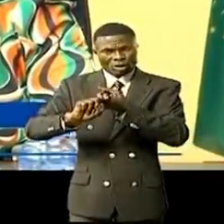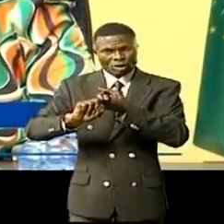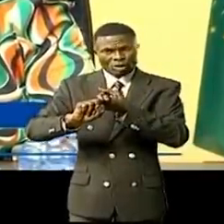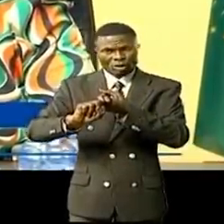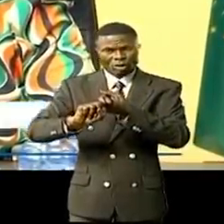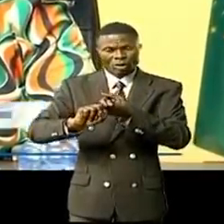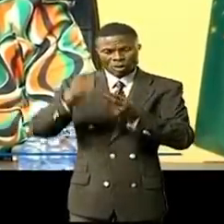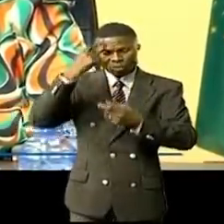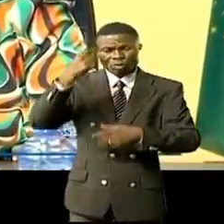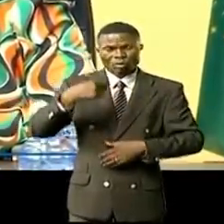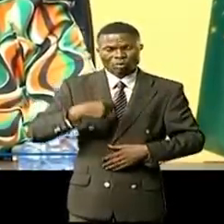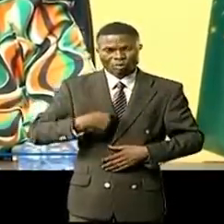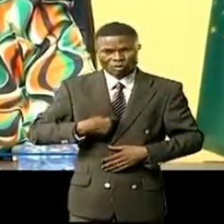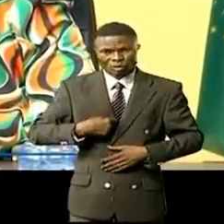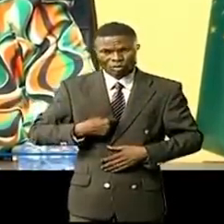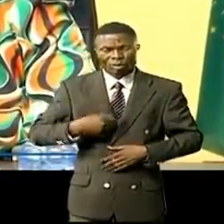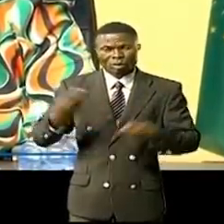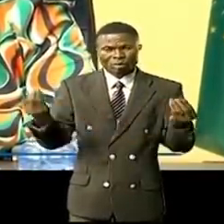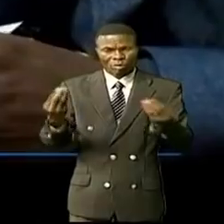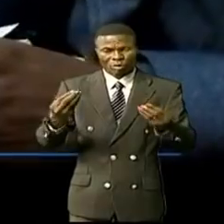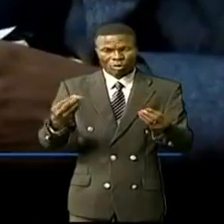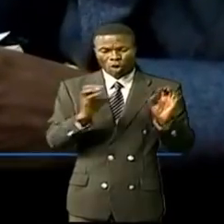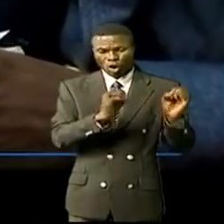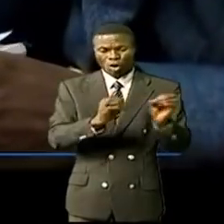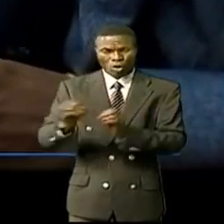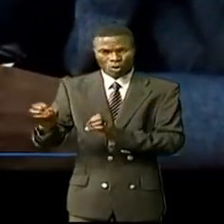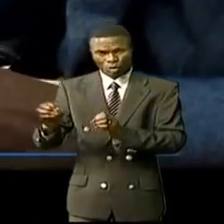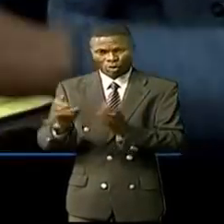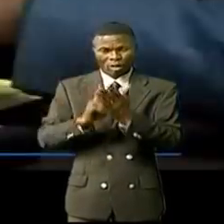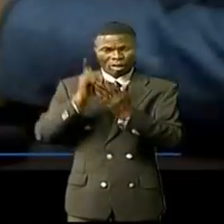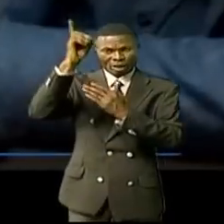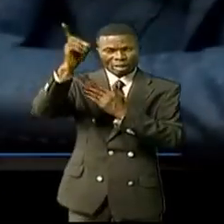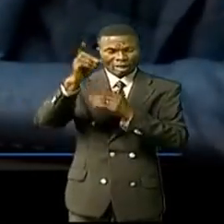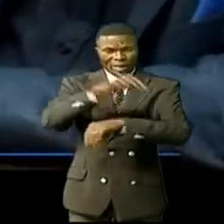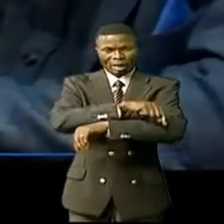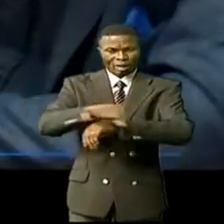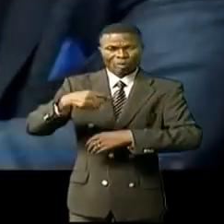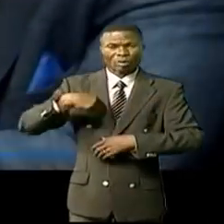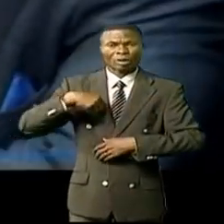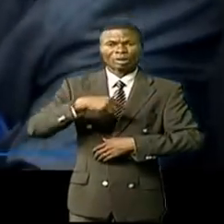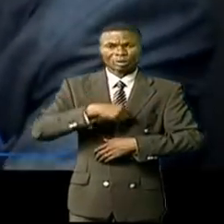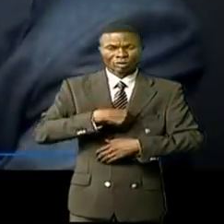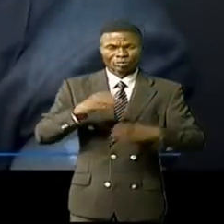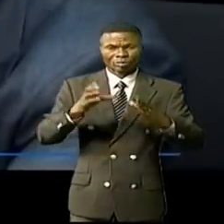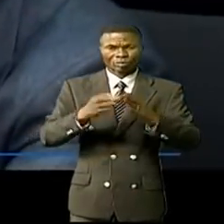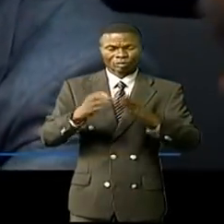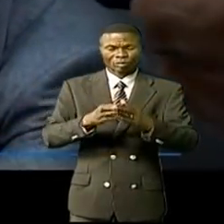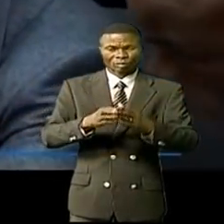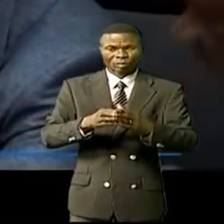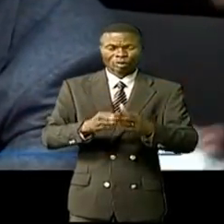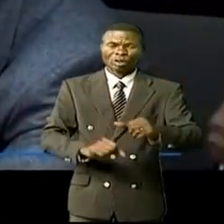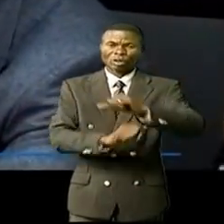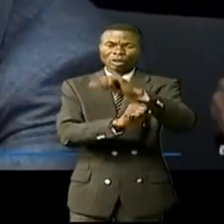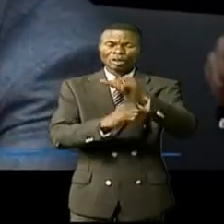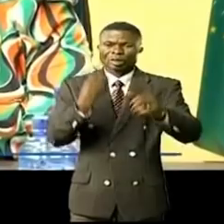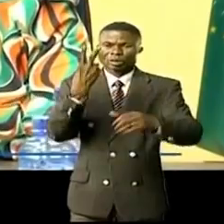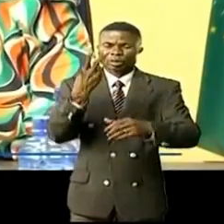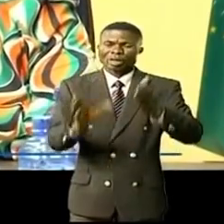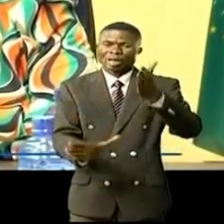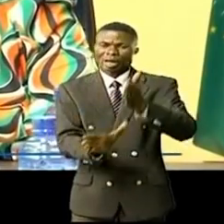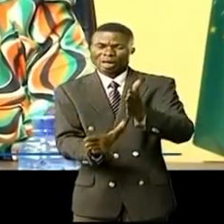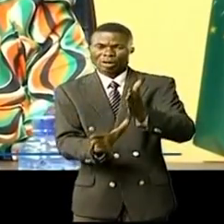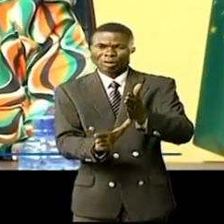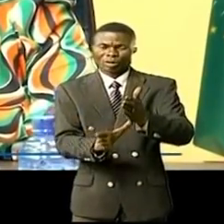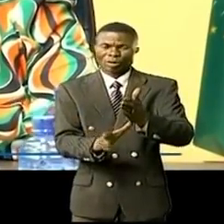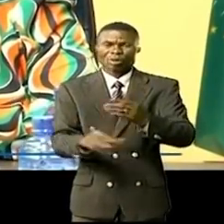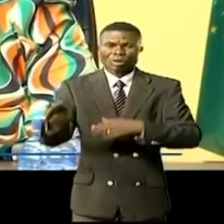en ma personne afin de présider aux destinées de notre administration avec l'assistance de mes deux adjoints que